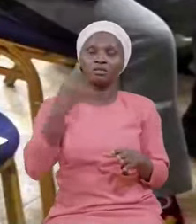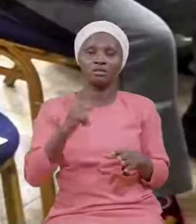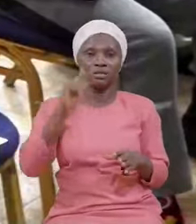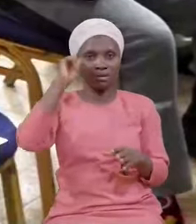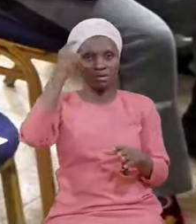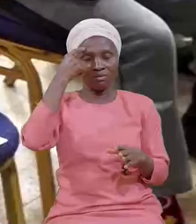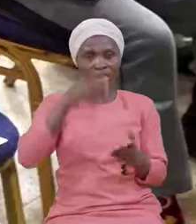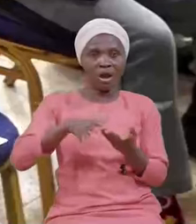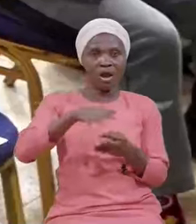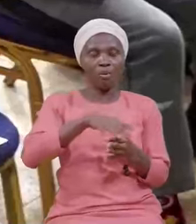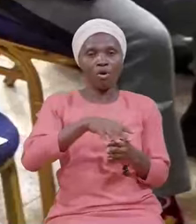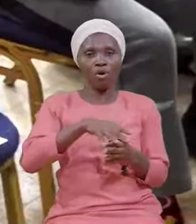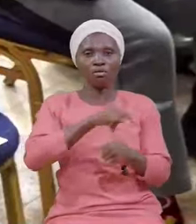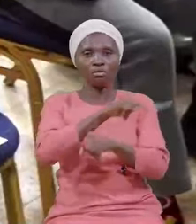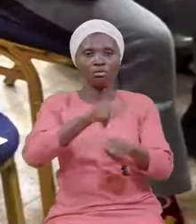nations.